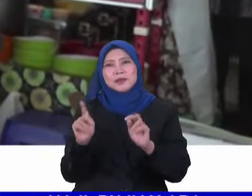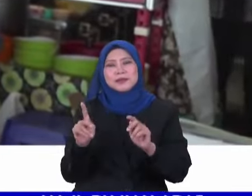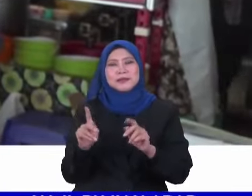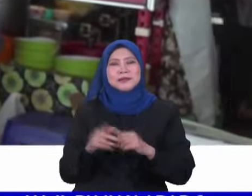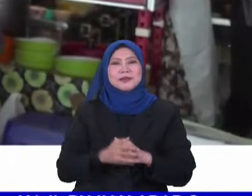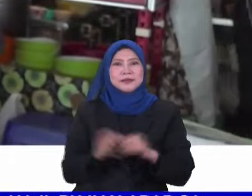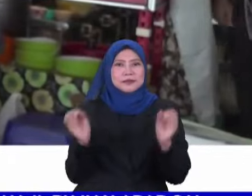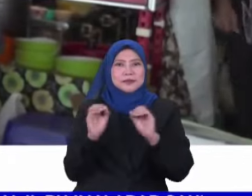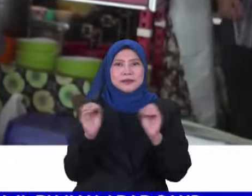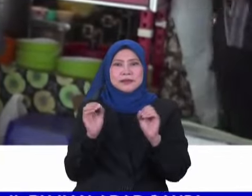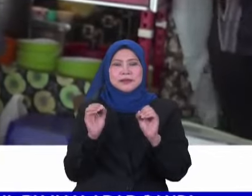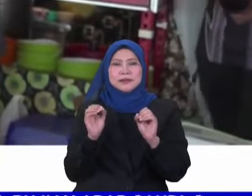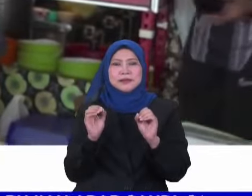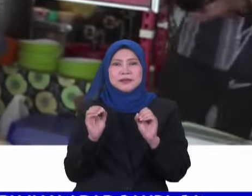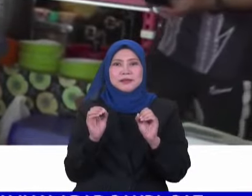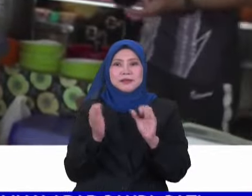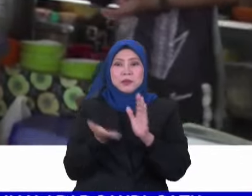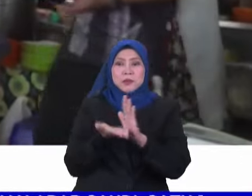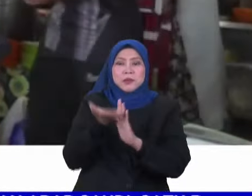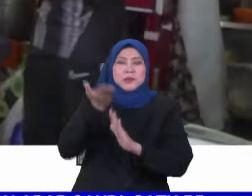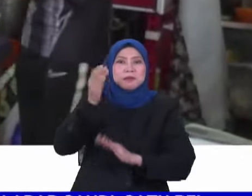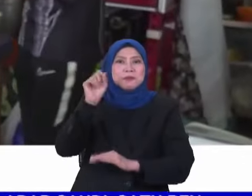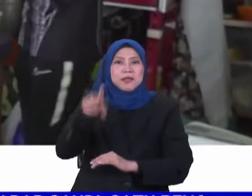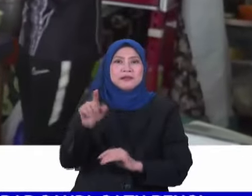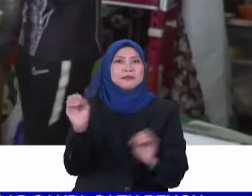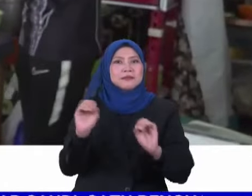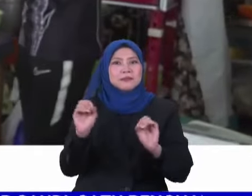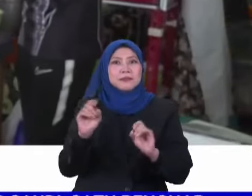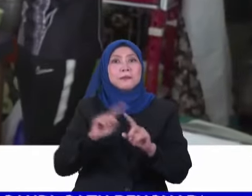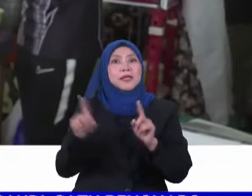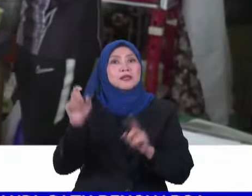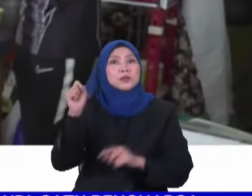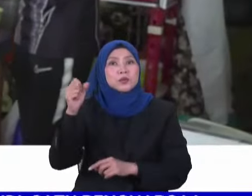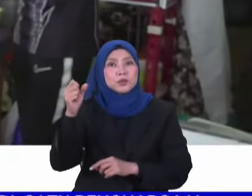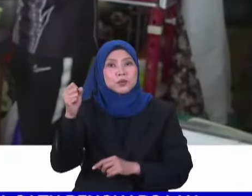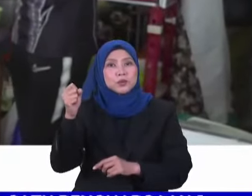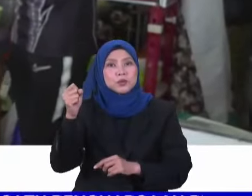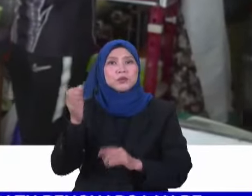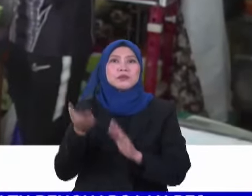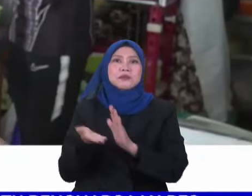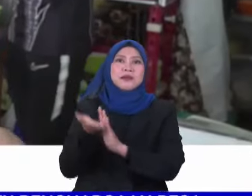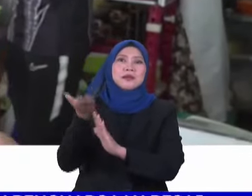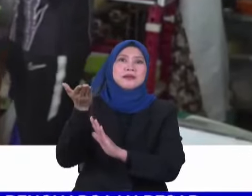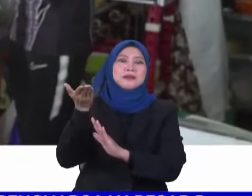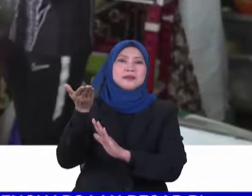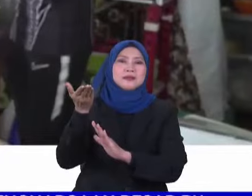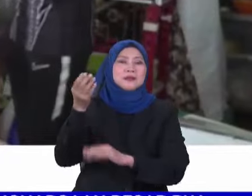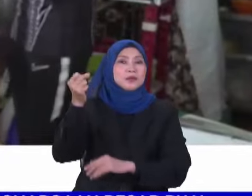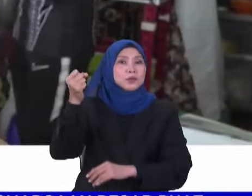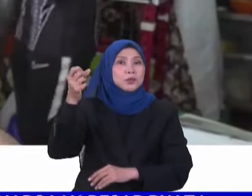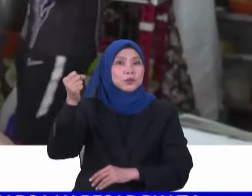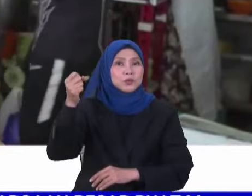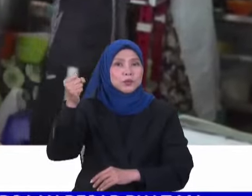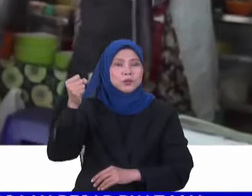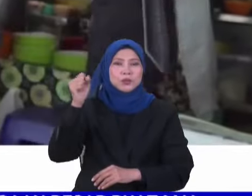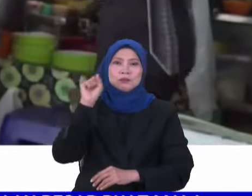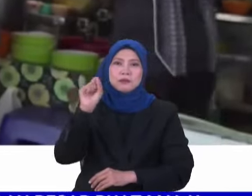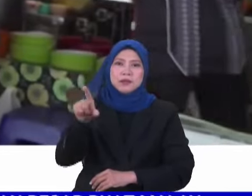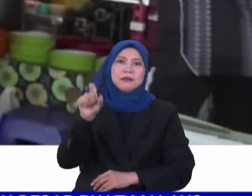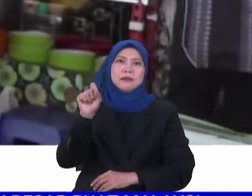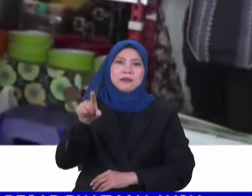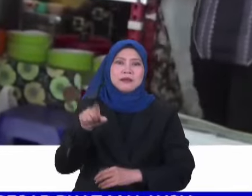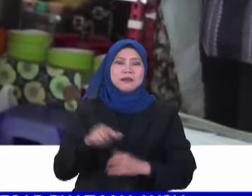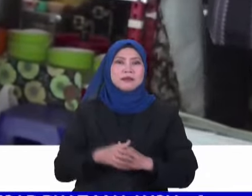chat-an cuma kalau yang susu memang susu sangat tinggi